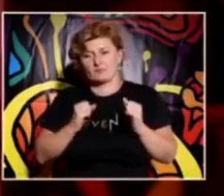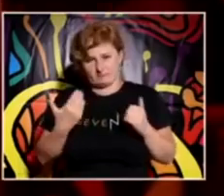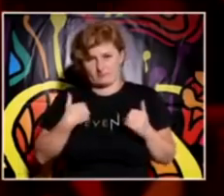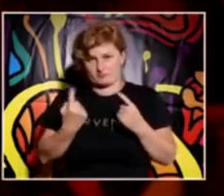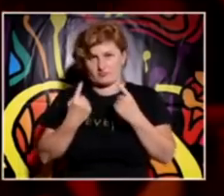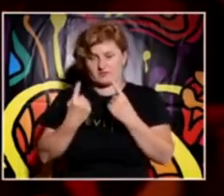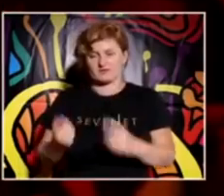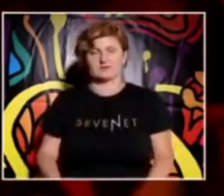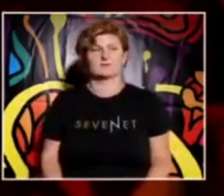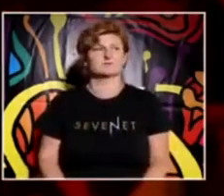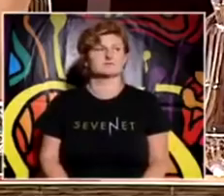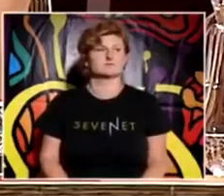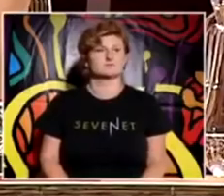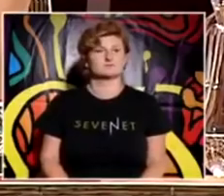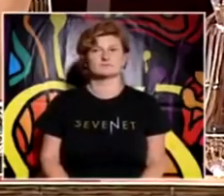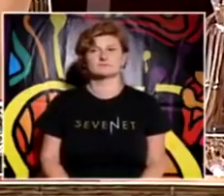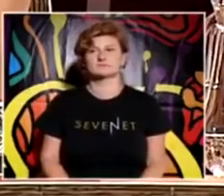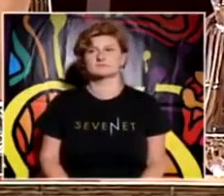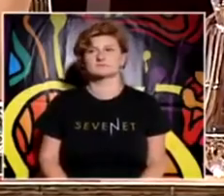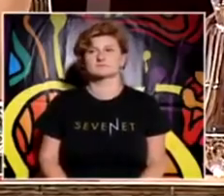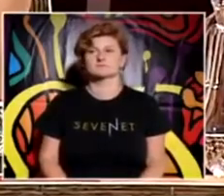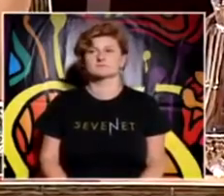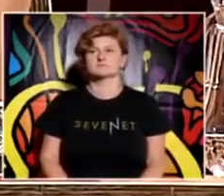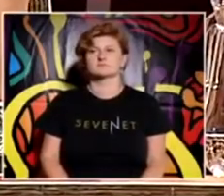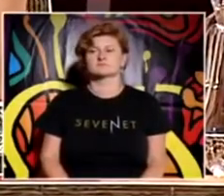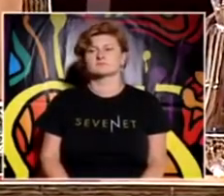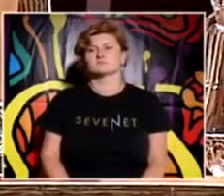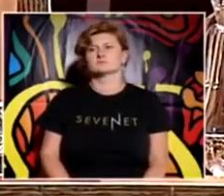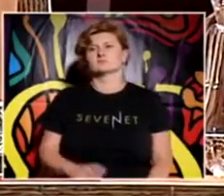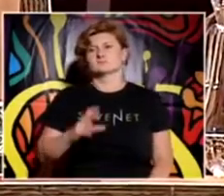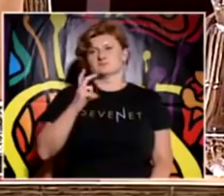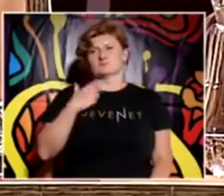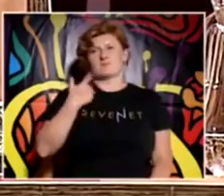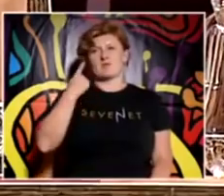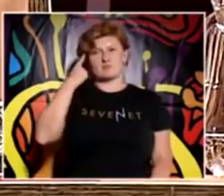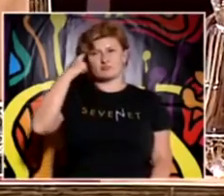Prawda? Czy było coś takiego? Teraz powstrzymała przed chyba takiego niebezpiecznego.